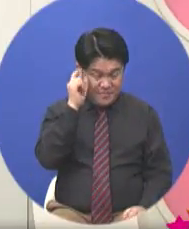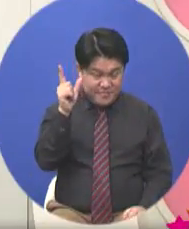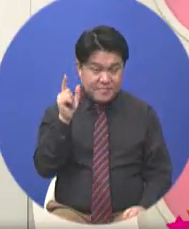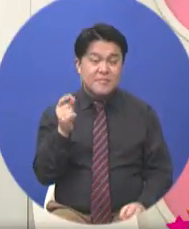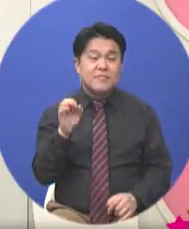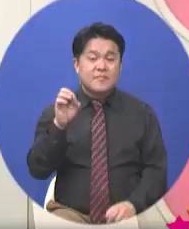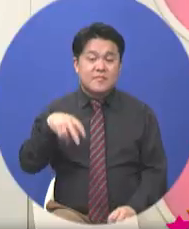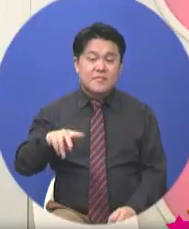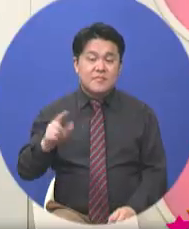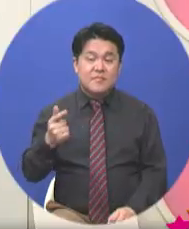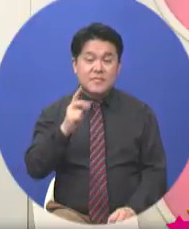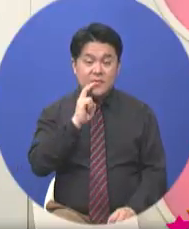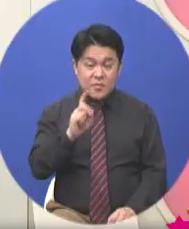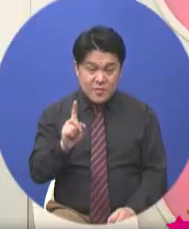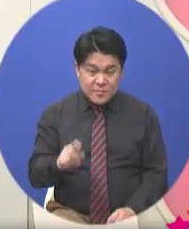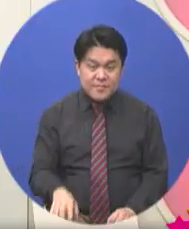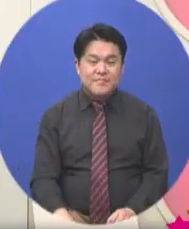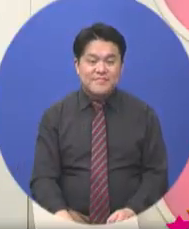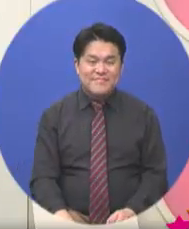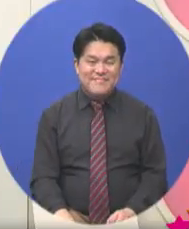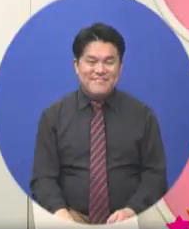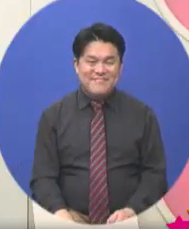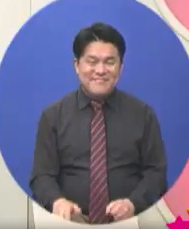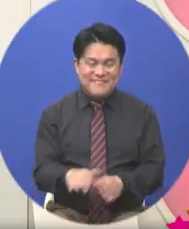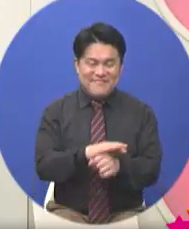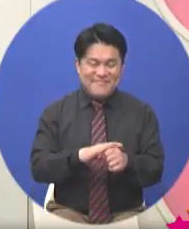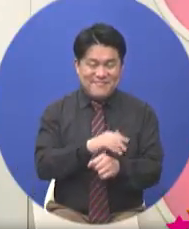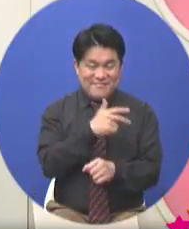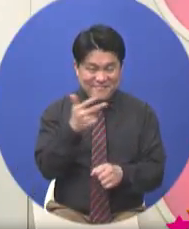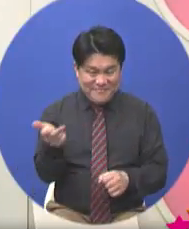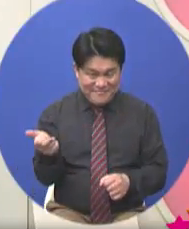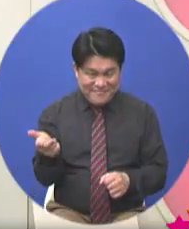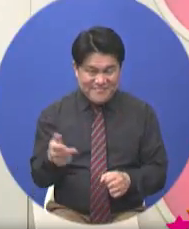우리 유다은 양이 부릅니다. 사랑은?